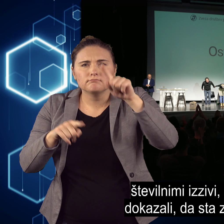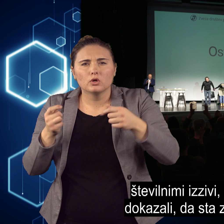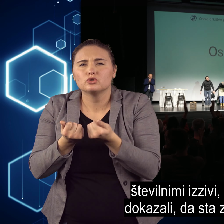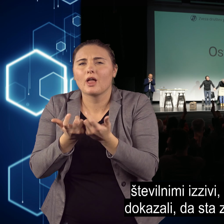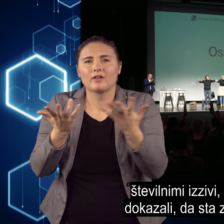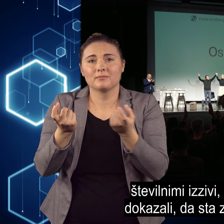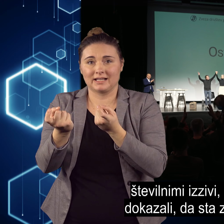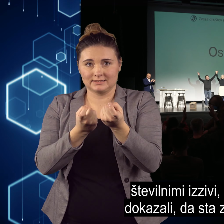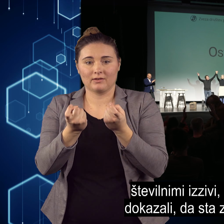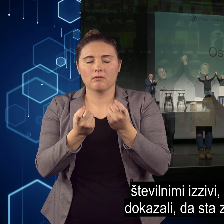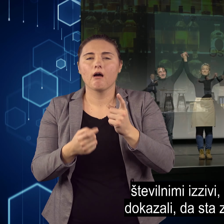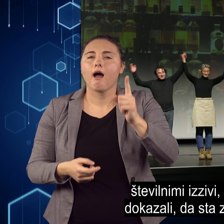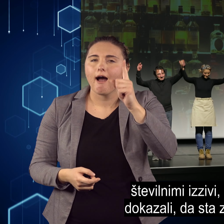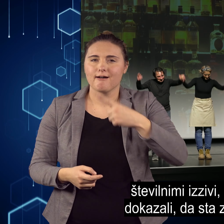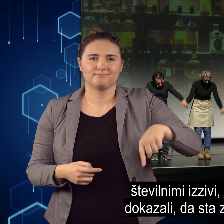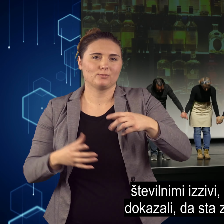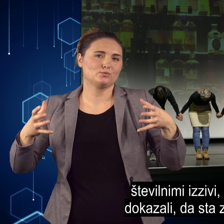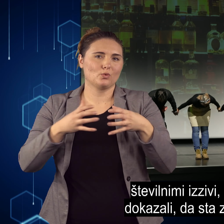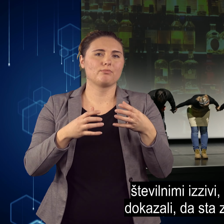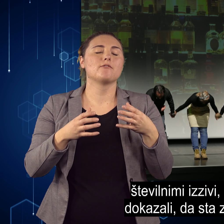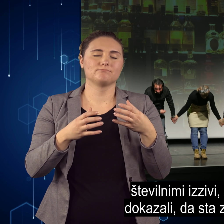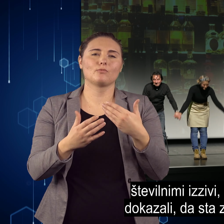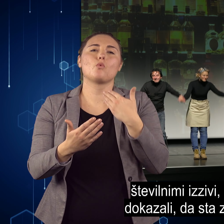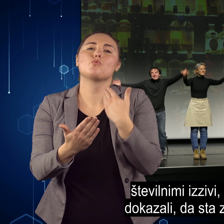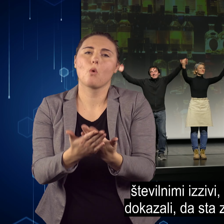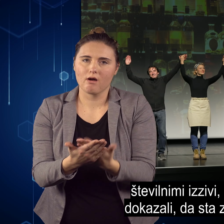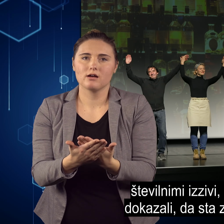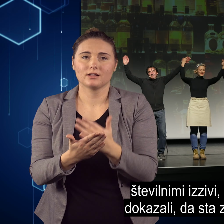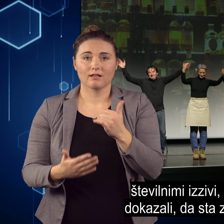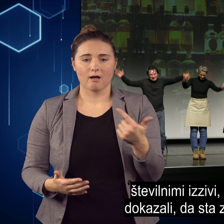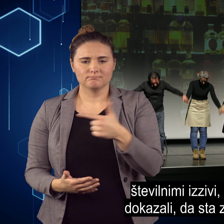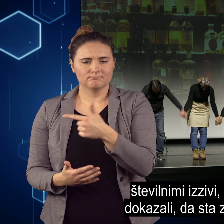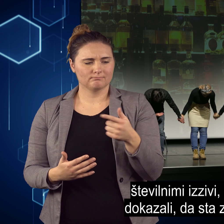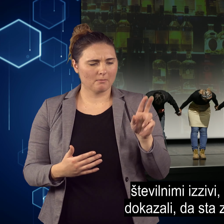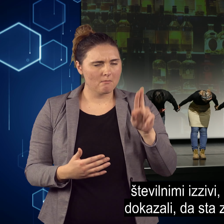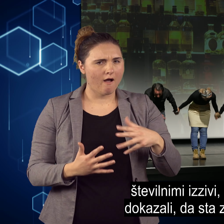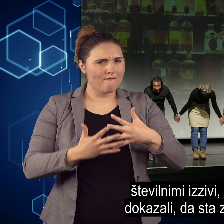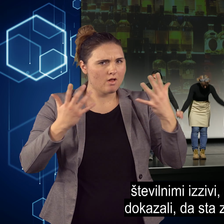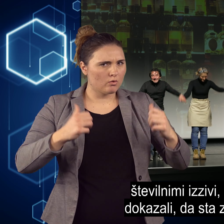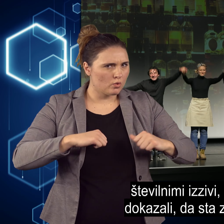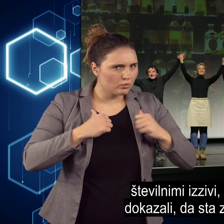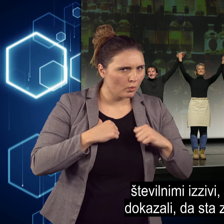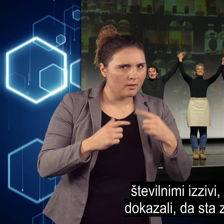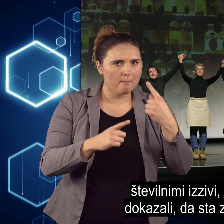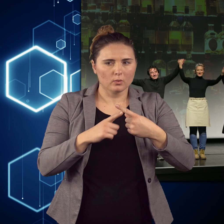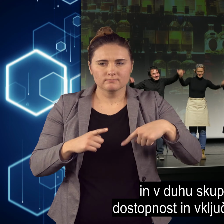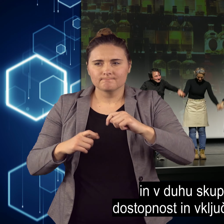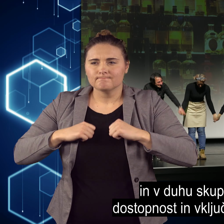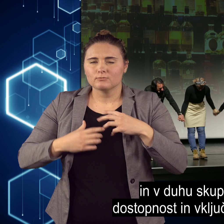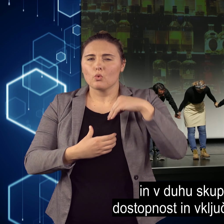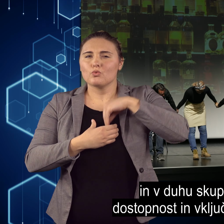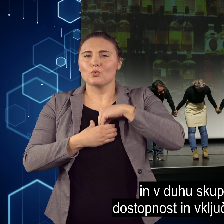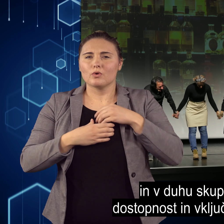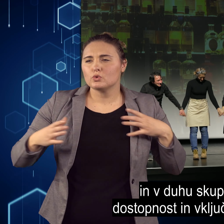skupaj dokazali, da sta z veliko truda in vduhu skupnega dela dostopnost in vključenost mogoči,